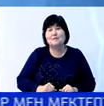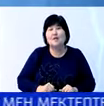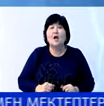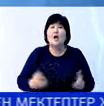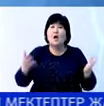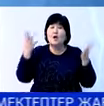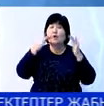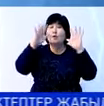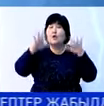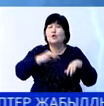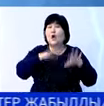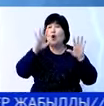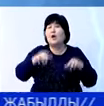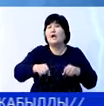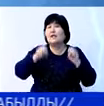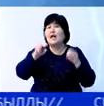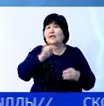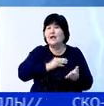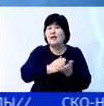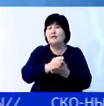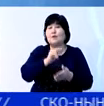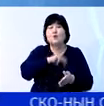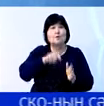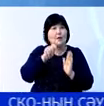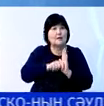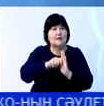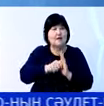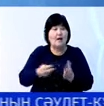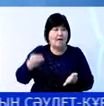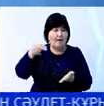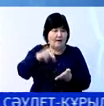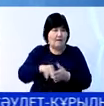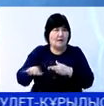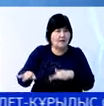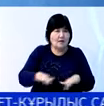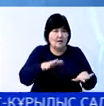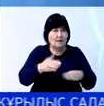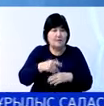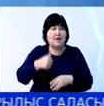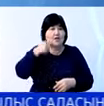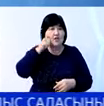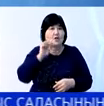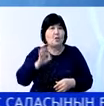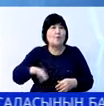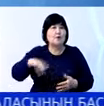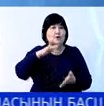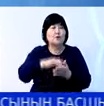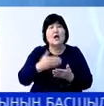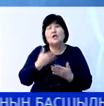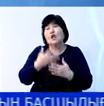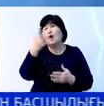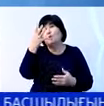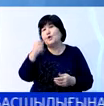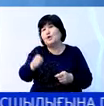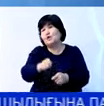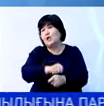Түнімен жауған қар арнайы қызмет өкілдерінің жұмысын тексерді. Аяқтарынан тік тұрған сала мамандары кешелі бері облыс орталығынан шамамен 500